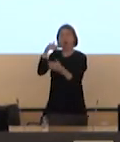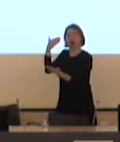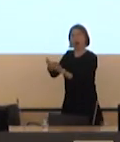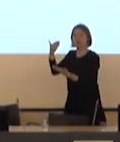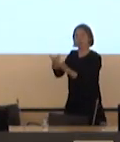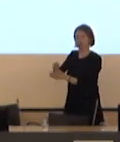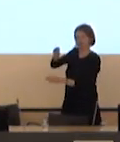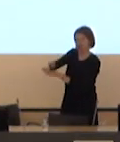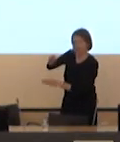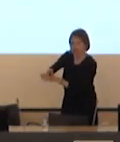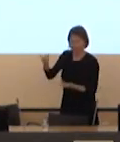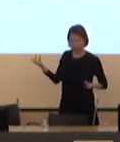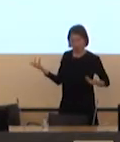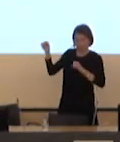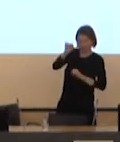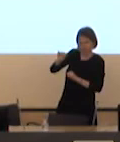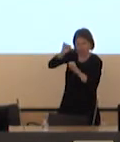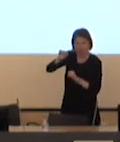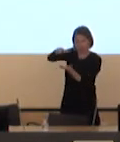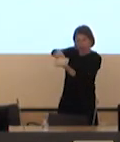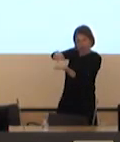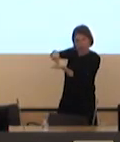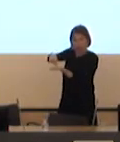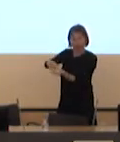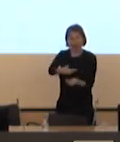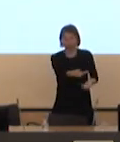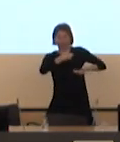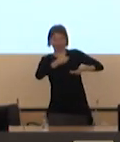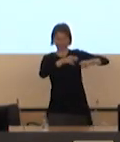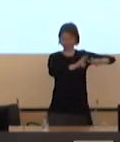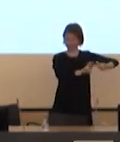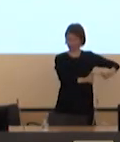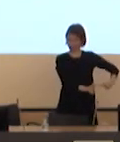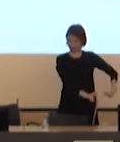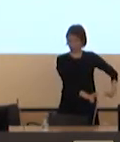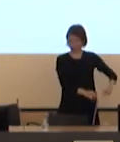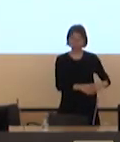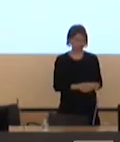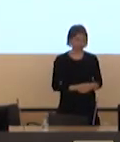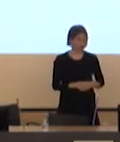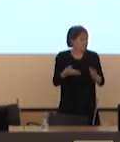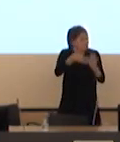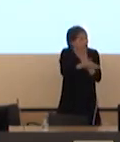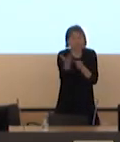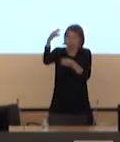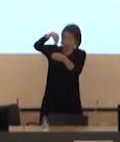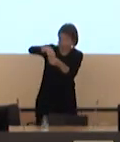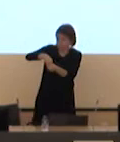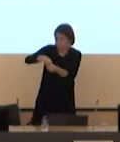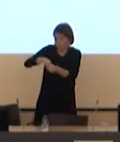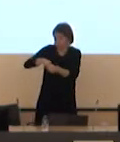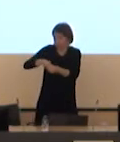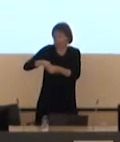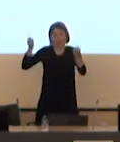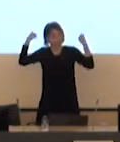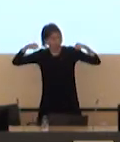tinguéssim una mica d'experiència fent recerca per defendre les seves pròpies investigacions, per conèixer